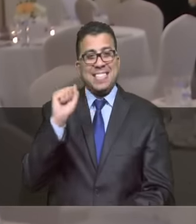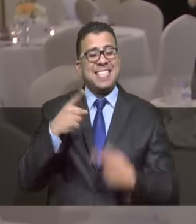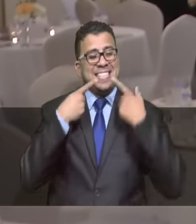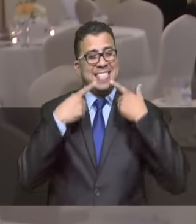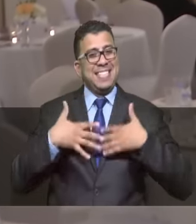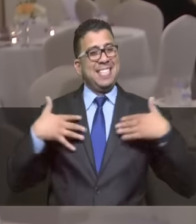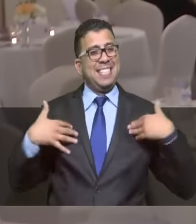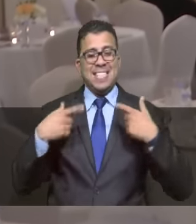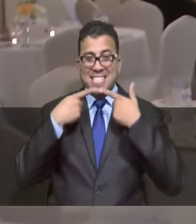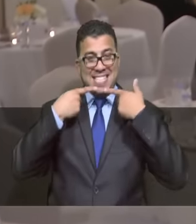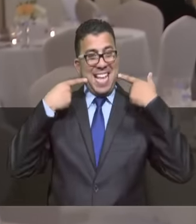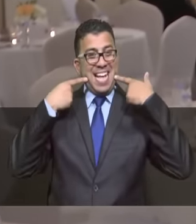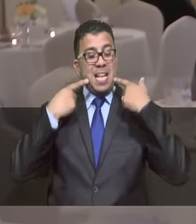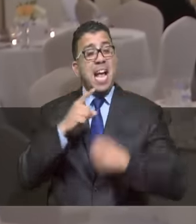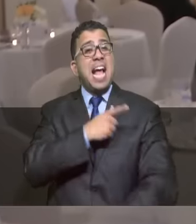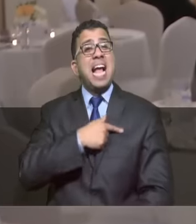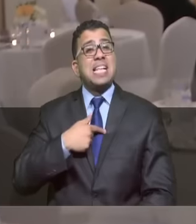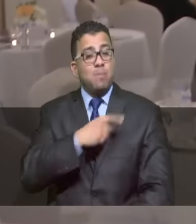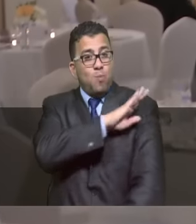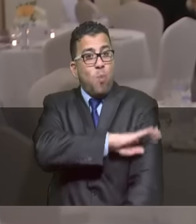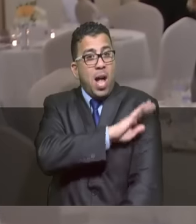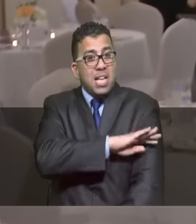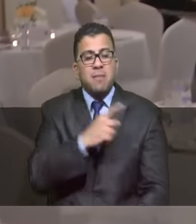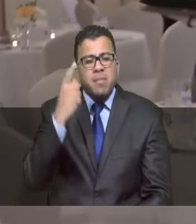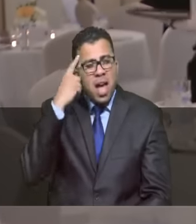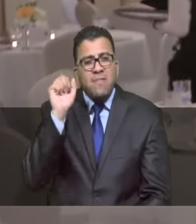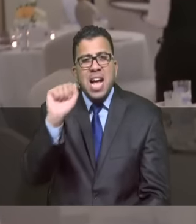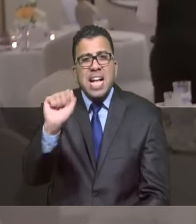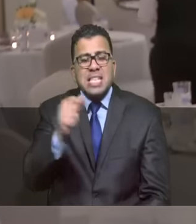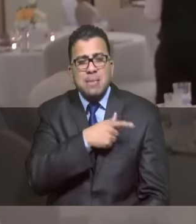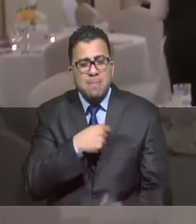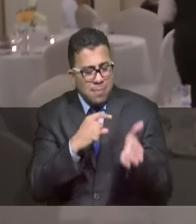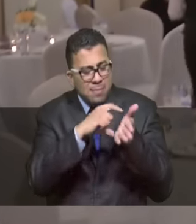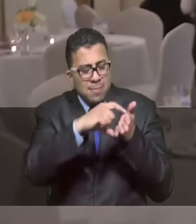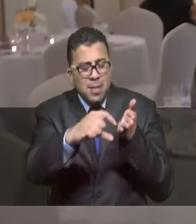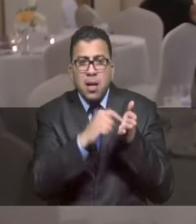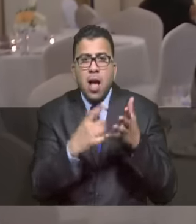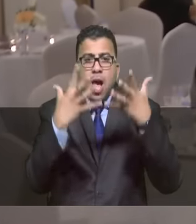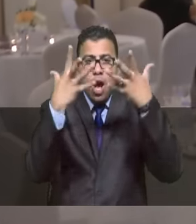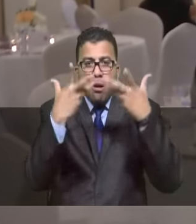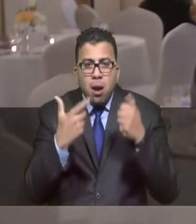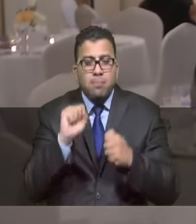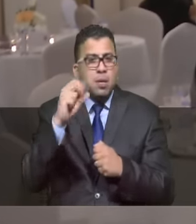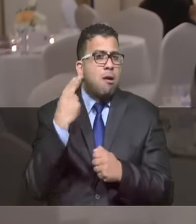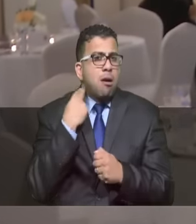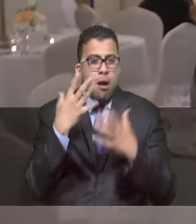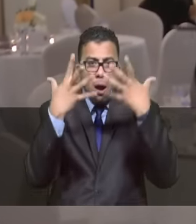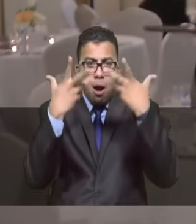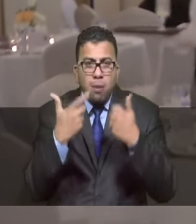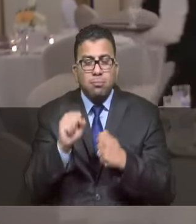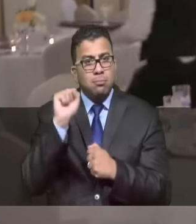السعادة، ويحمل اسم الموظف وتعريف خاص بالموظف بشكل رقم بيجي